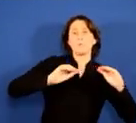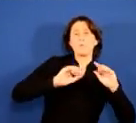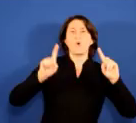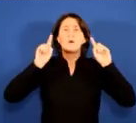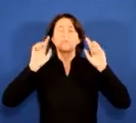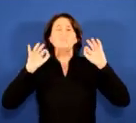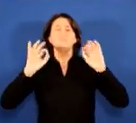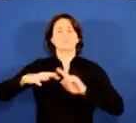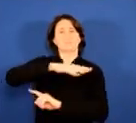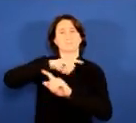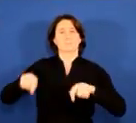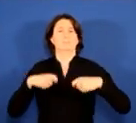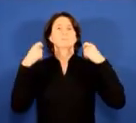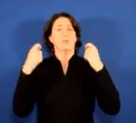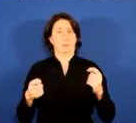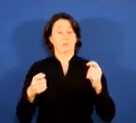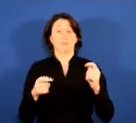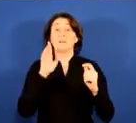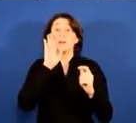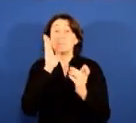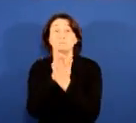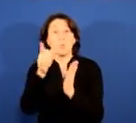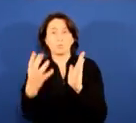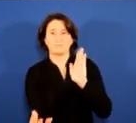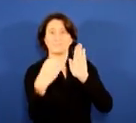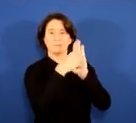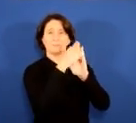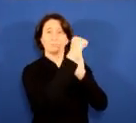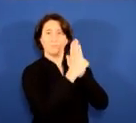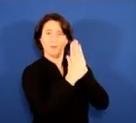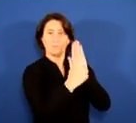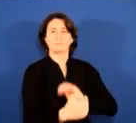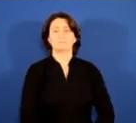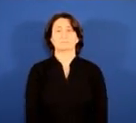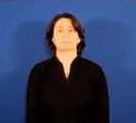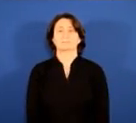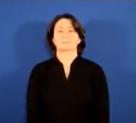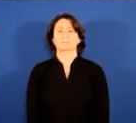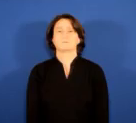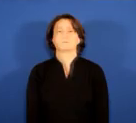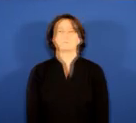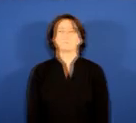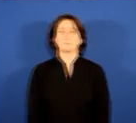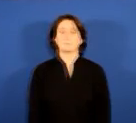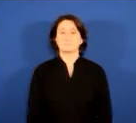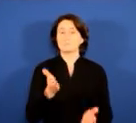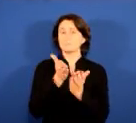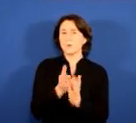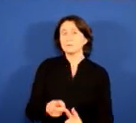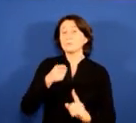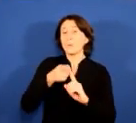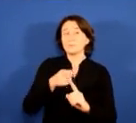da. Jardunaldiak abenduaren 15, 22 eta 29 egingo dira Urdaibai Bird Centerreko